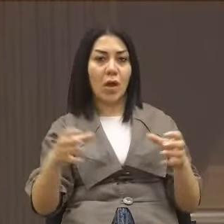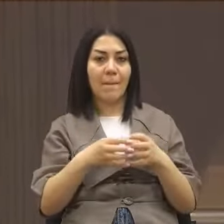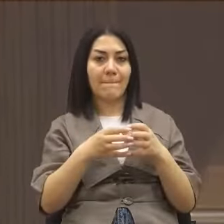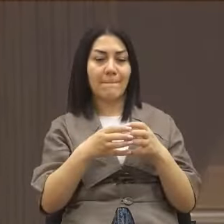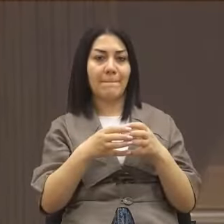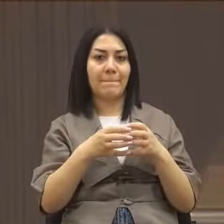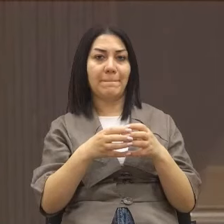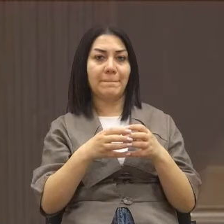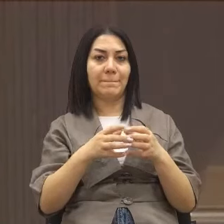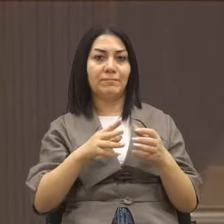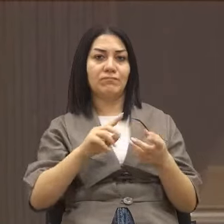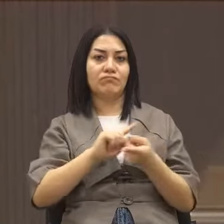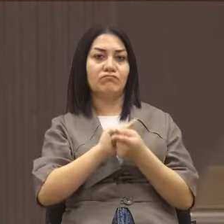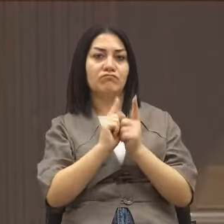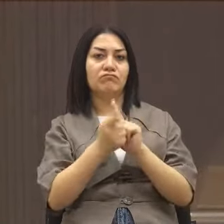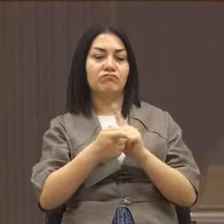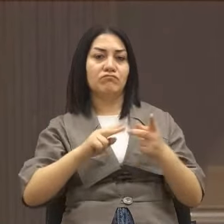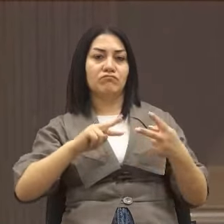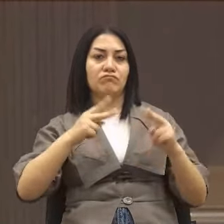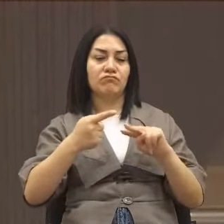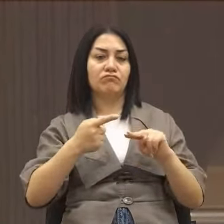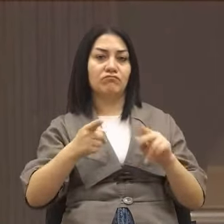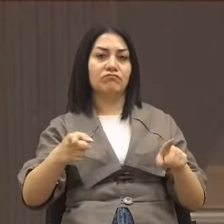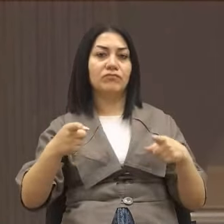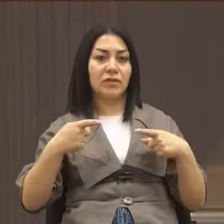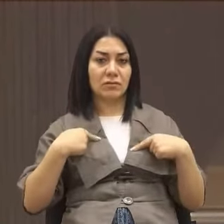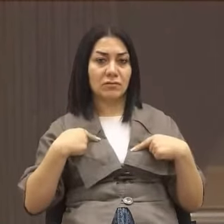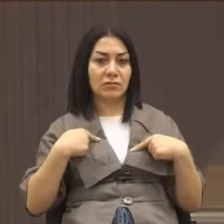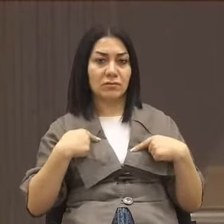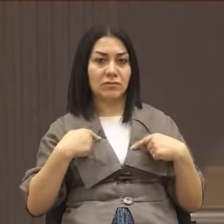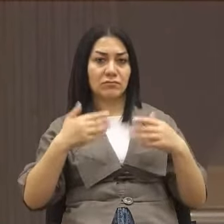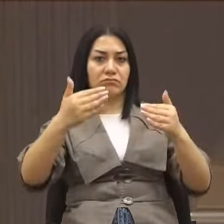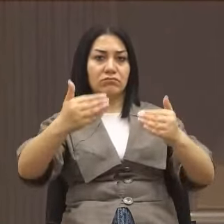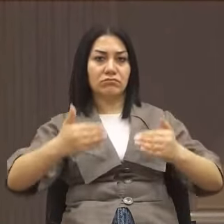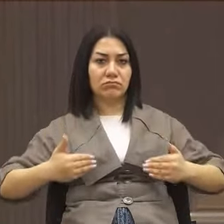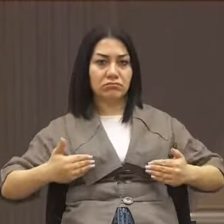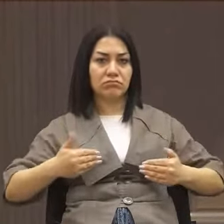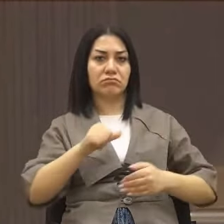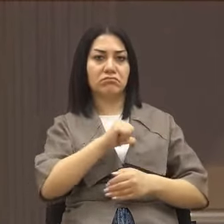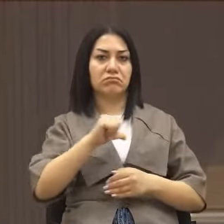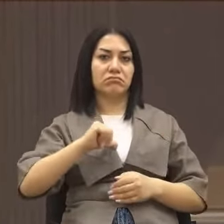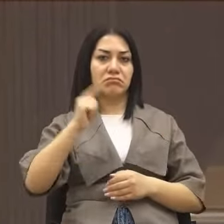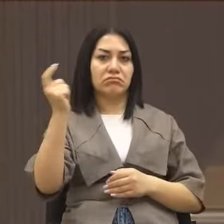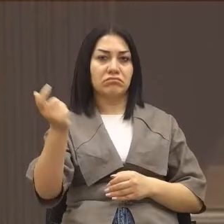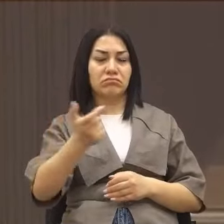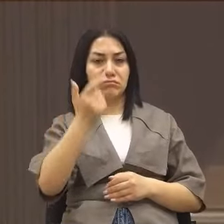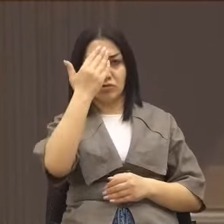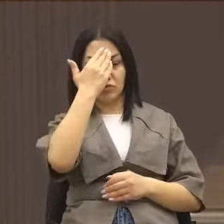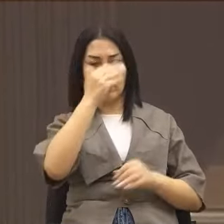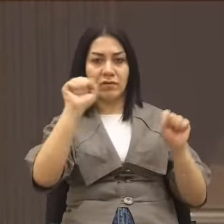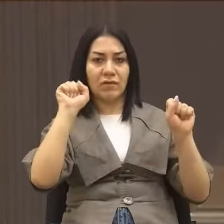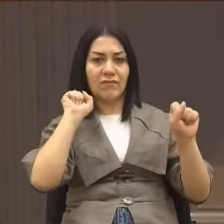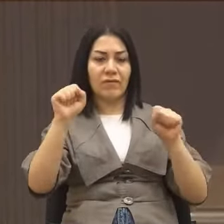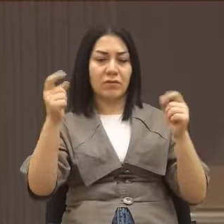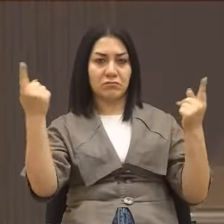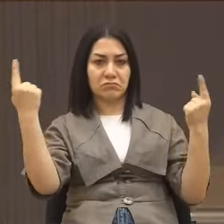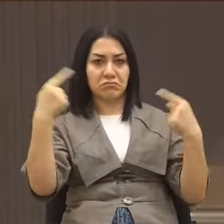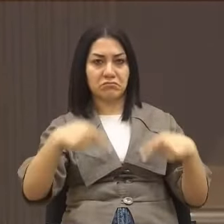սահուն դիվերսիֆիկացվում է, հանգեցրել է նահանջի ինքնիշխանությունից ու